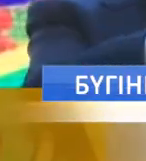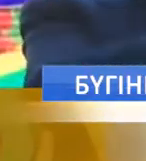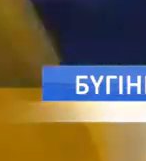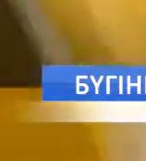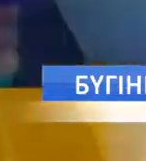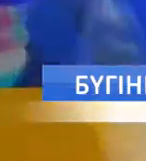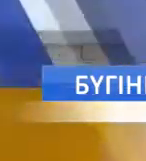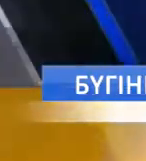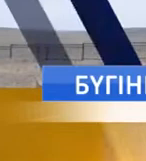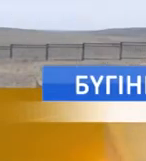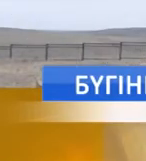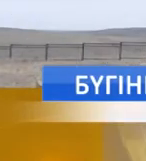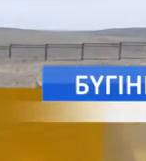кесілді.